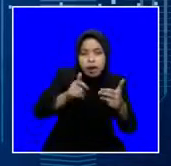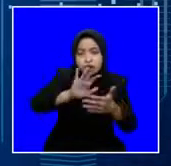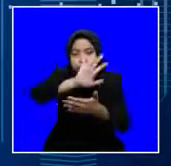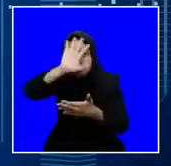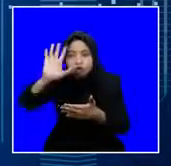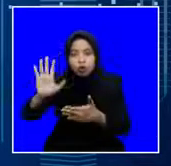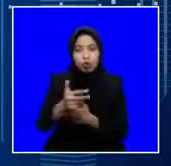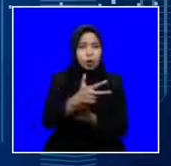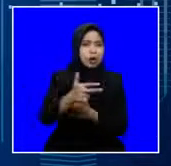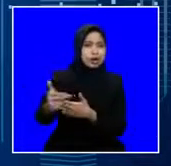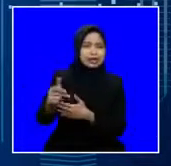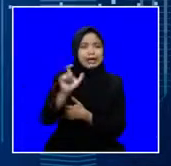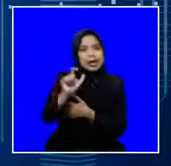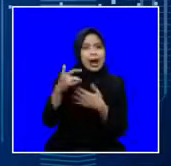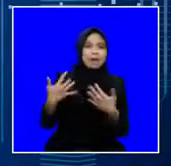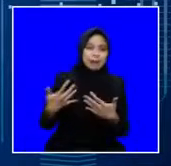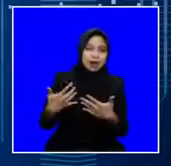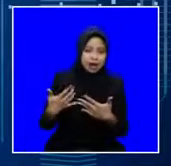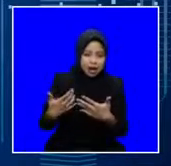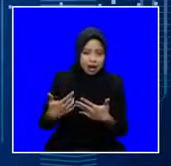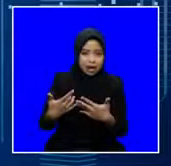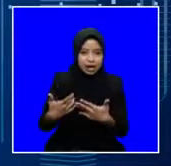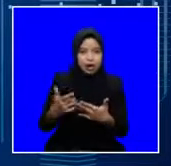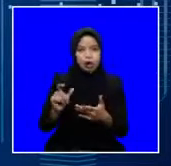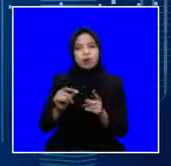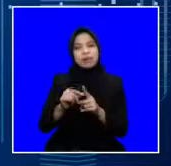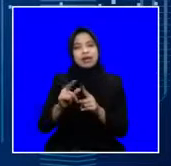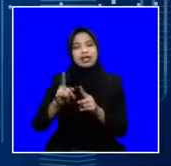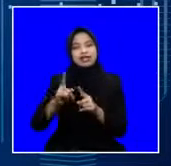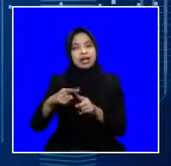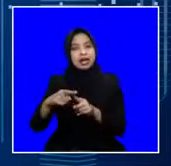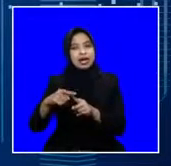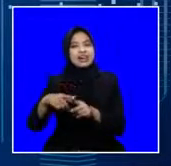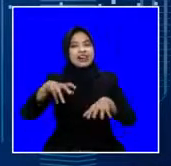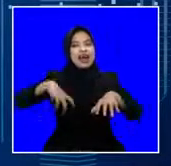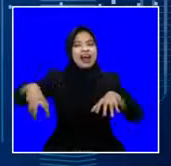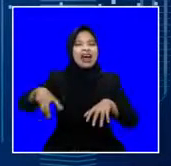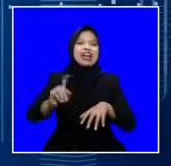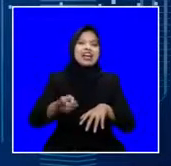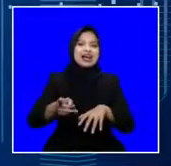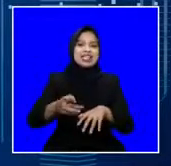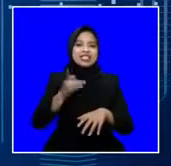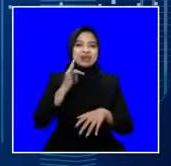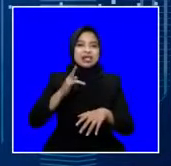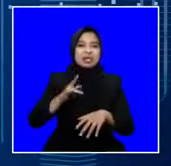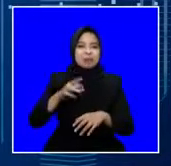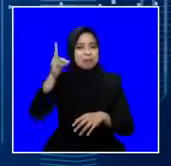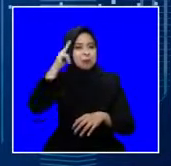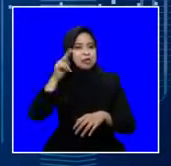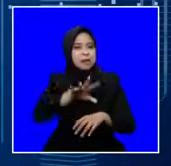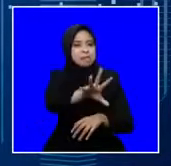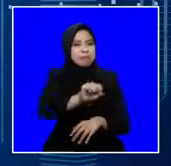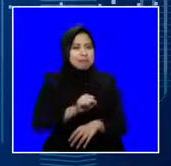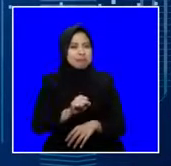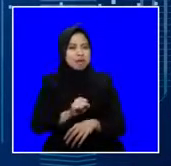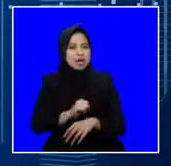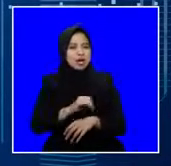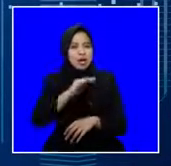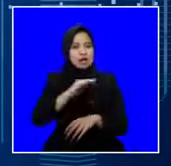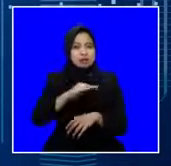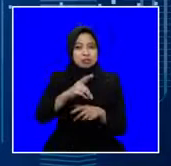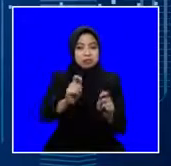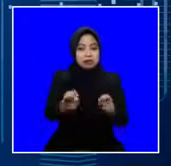Indonesia melalui jaringan kita, ada UPT kita di daerah. Jadi ini istilahnya jemput bola begitu ya, sehingga tidak hanya menunggu orang